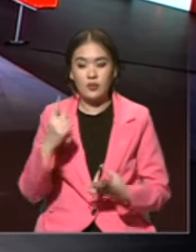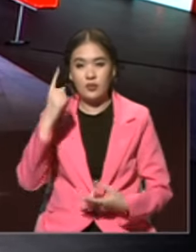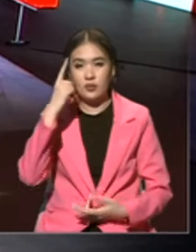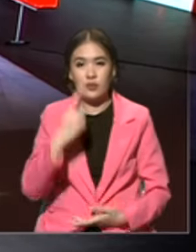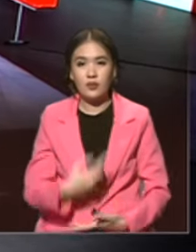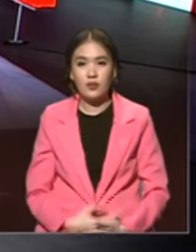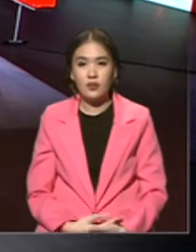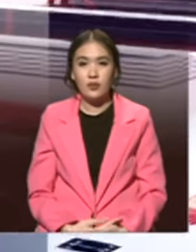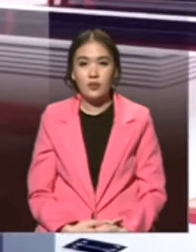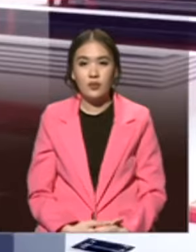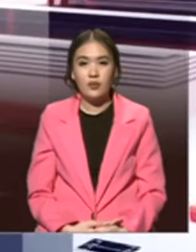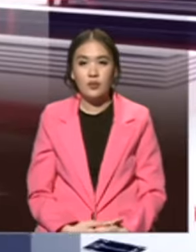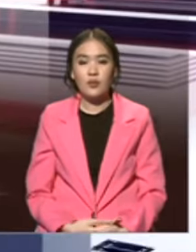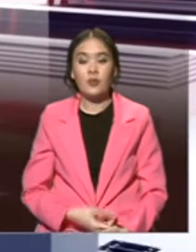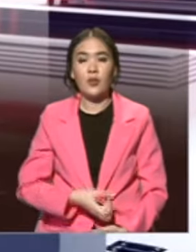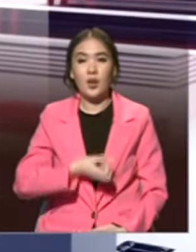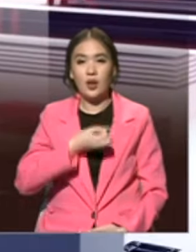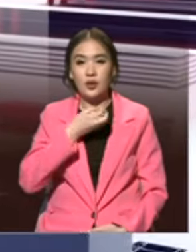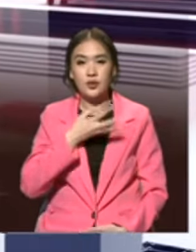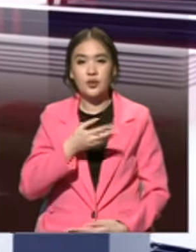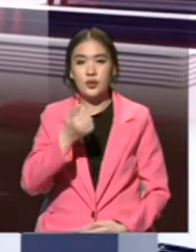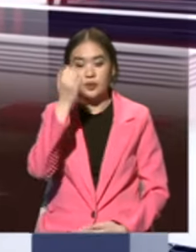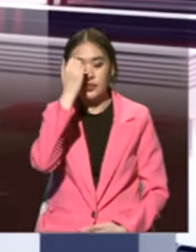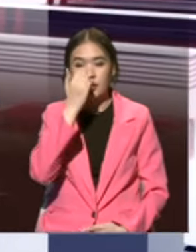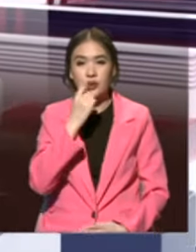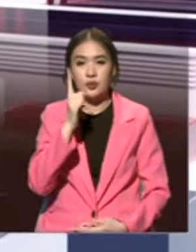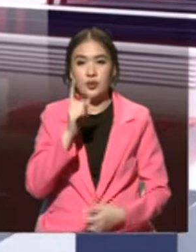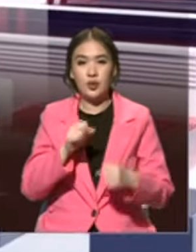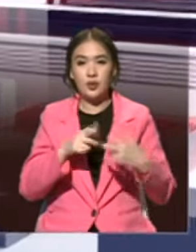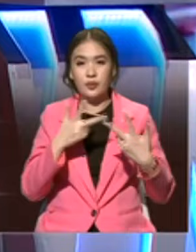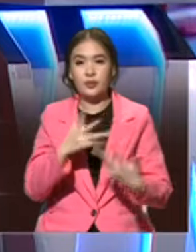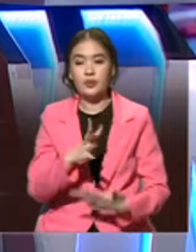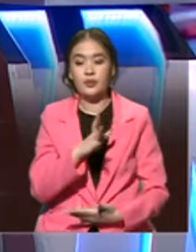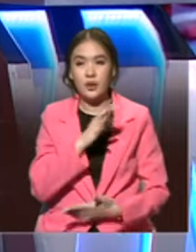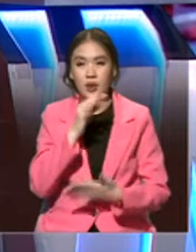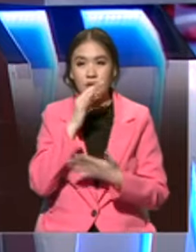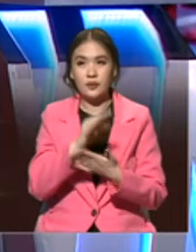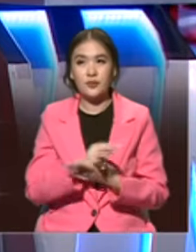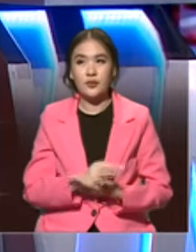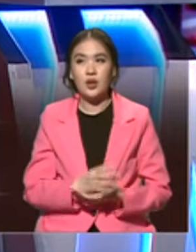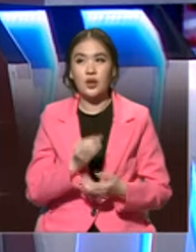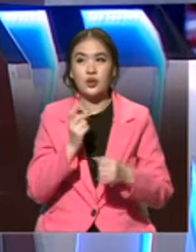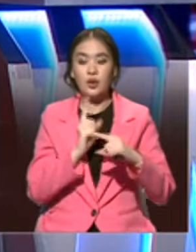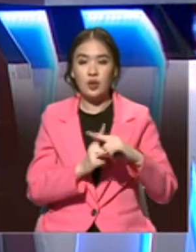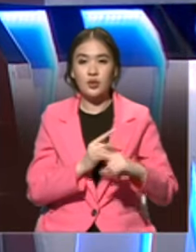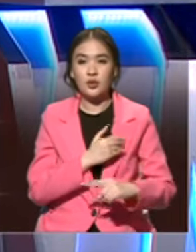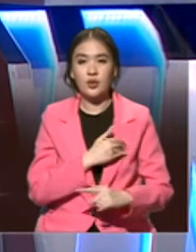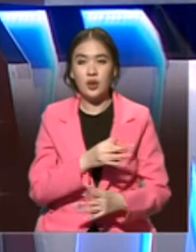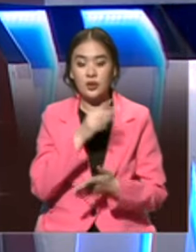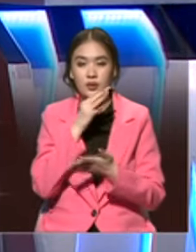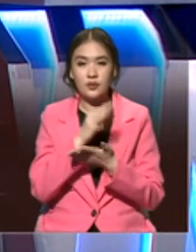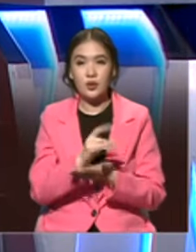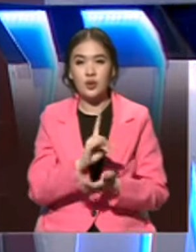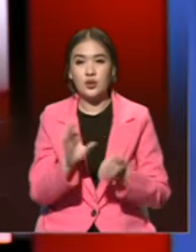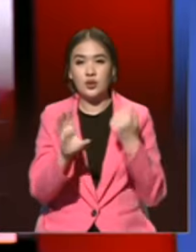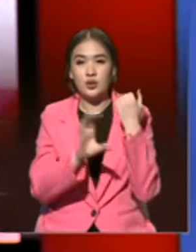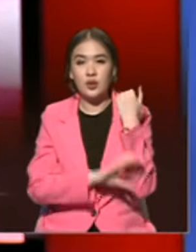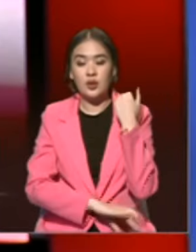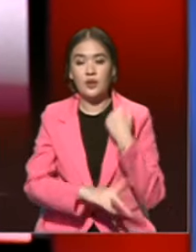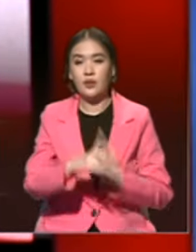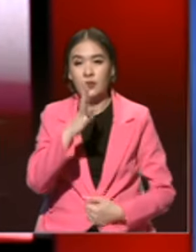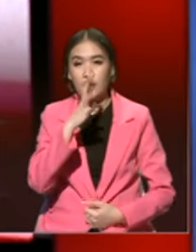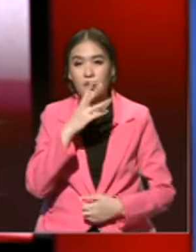берілсе. Жақсы. Рахмет байланысқа шыққаныңызға. Қосымша айта кетейін. Соңғы рет